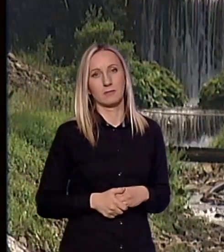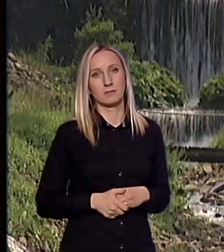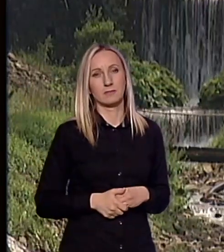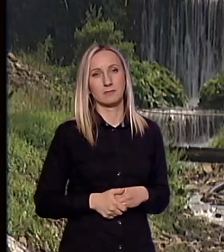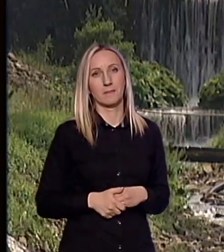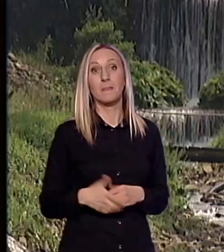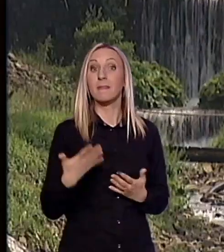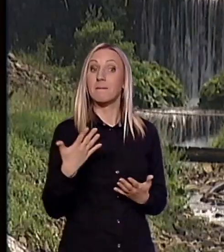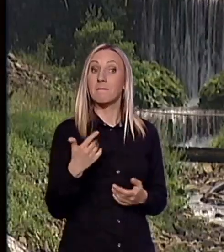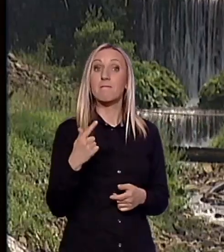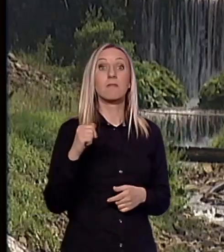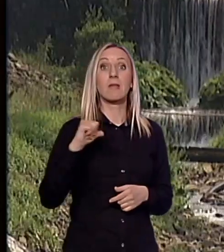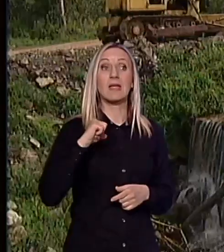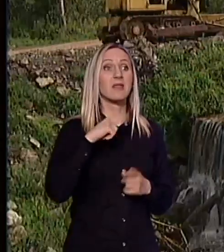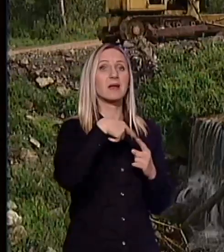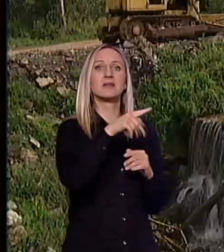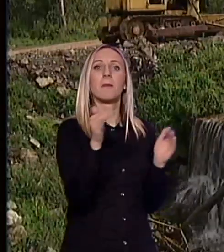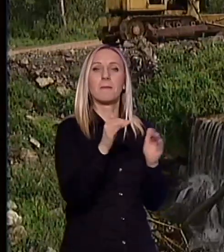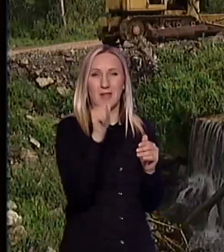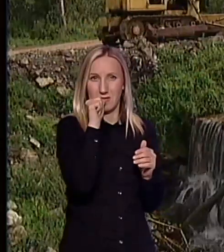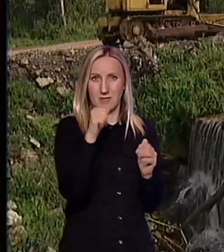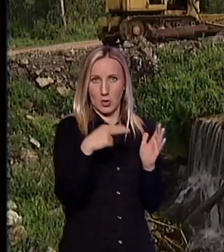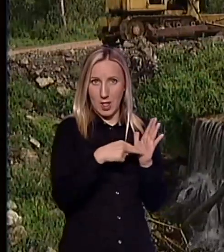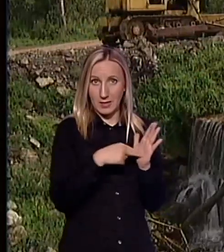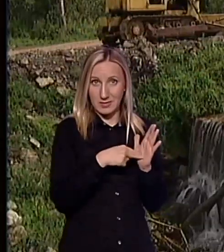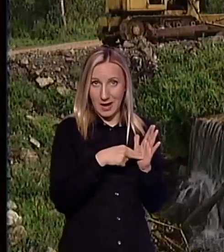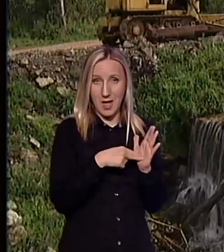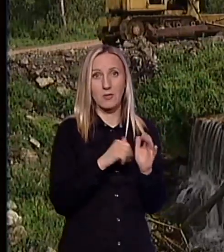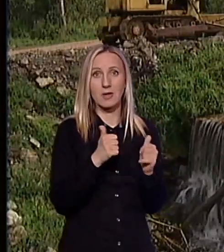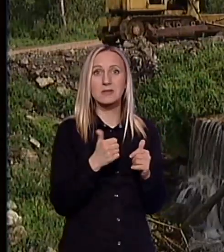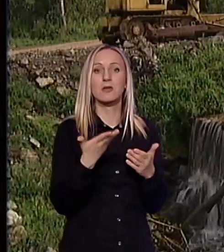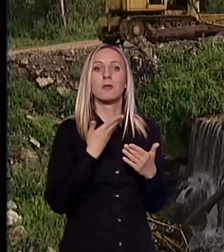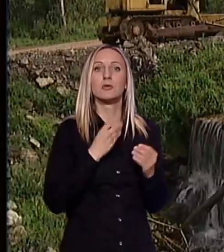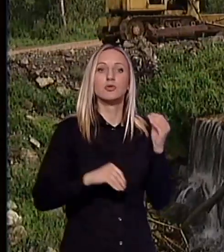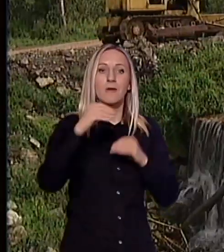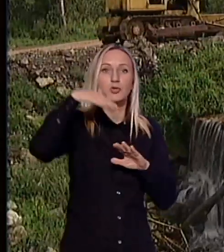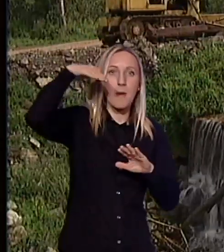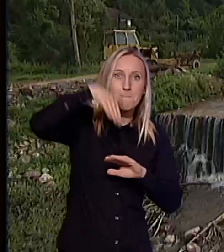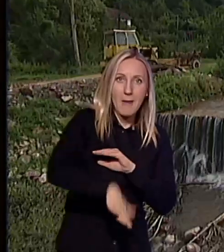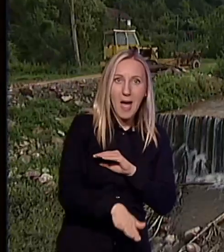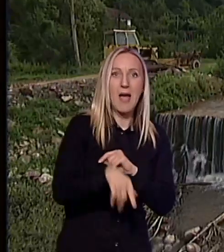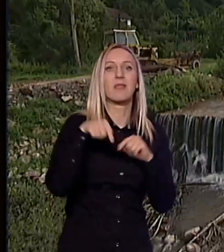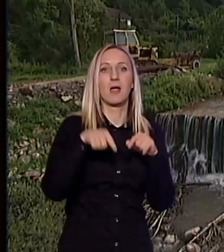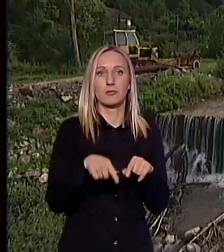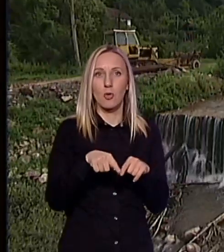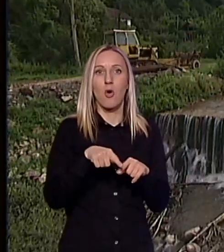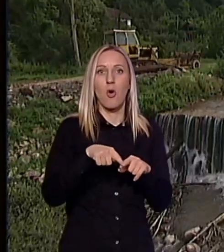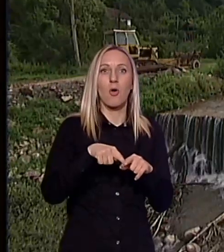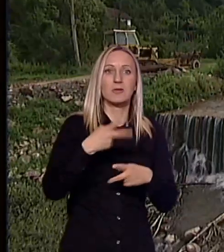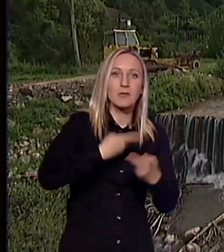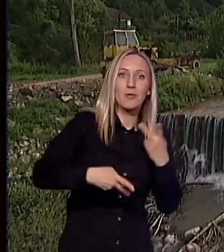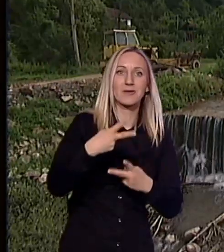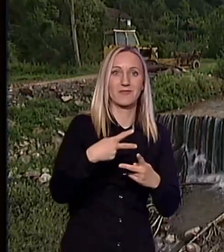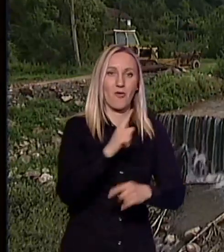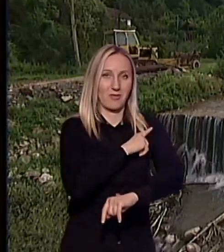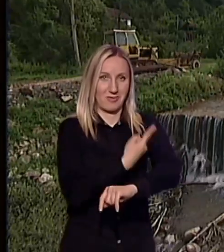ko hoće da napravi mini hidroelektranu je da dobije što veći pad kao potencijalnu energiju, a da bi to postigao, on